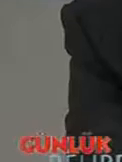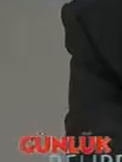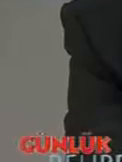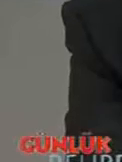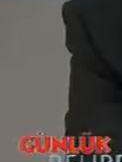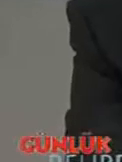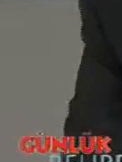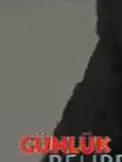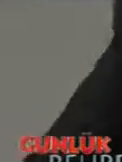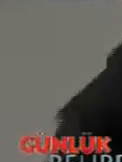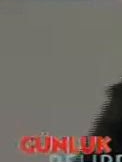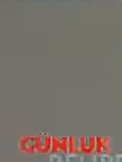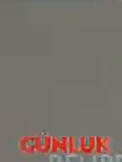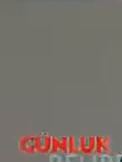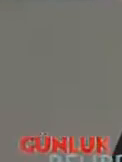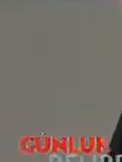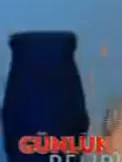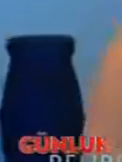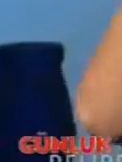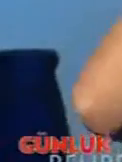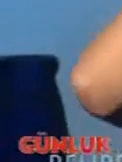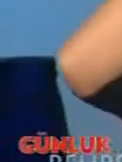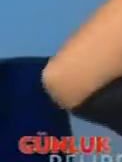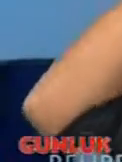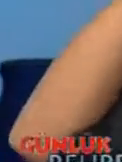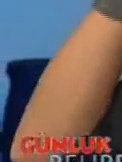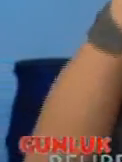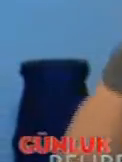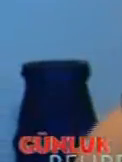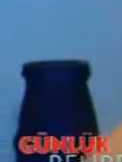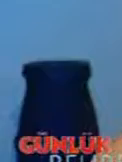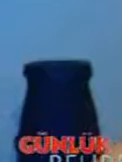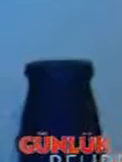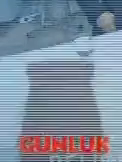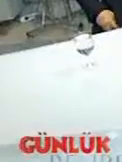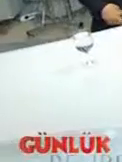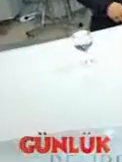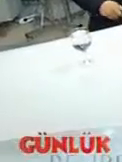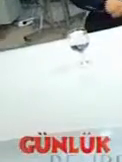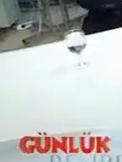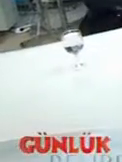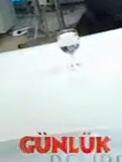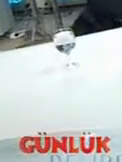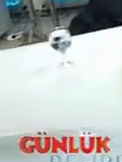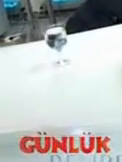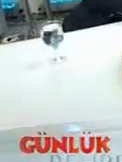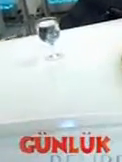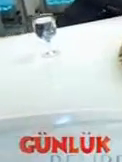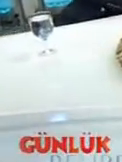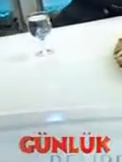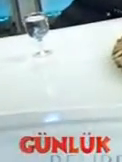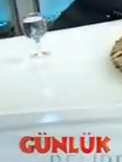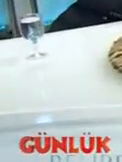bekliyormuş. Ben muazzam. Ağzınıza sağlık. Çok teşekkür ederim. Bu sevda diye bir kuş 8 senedir